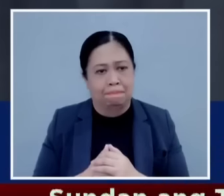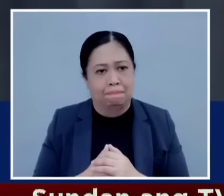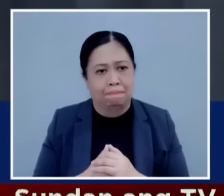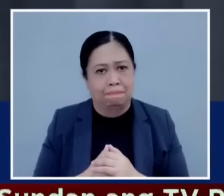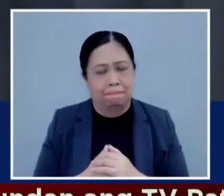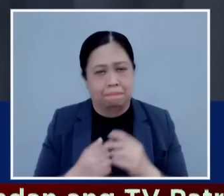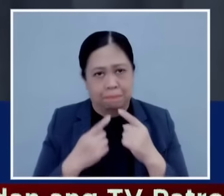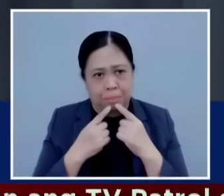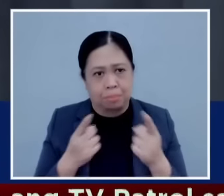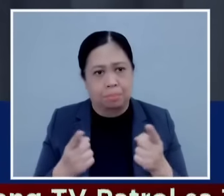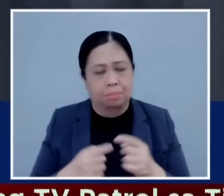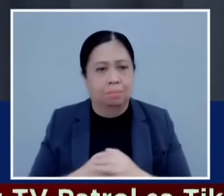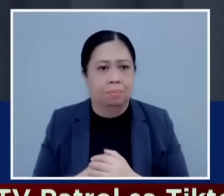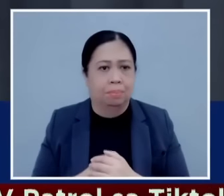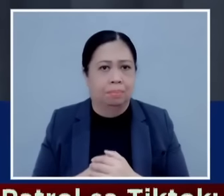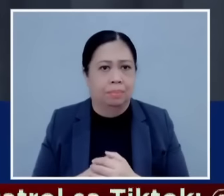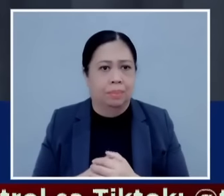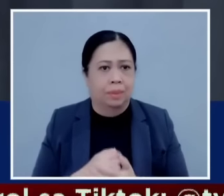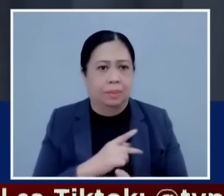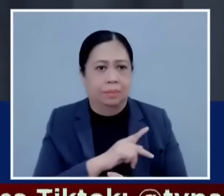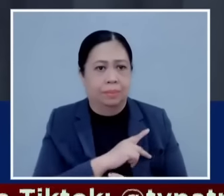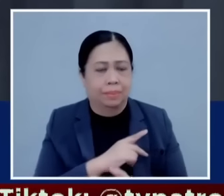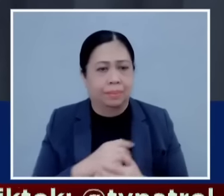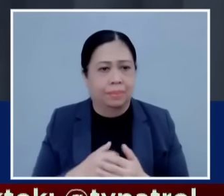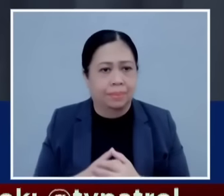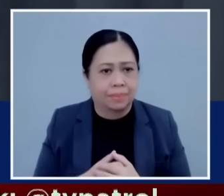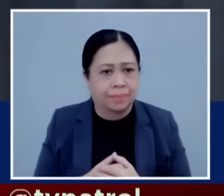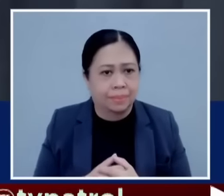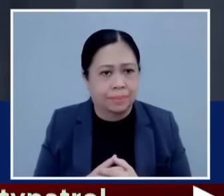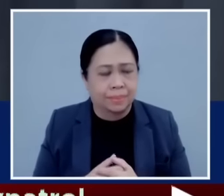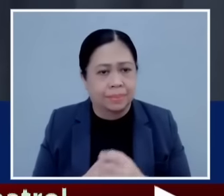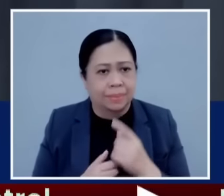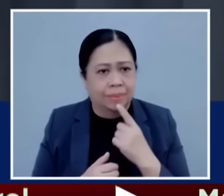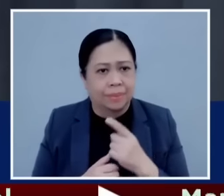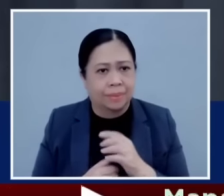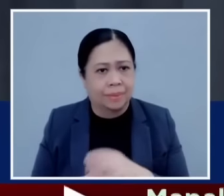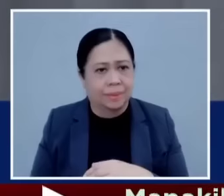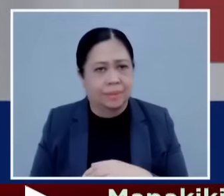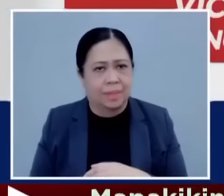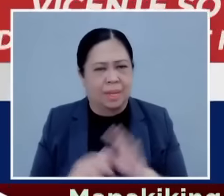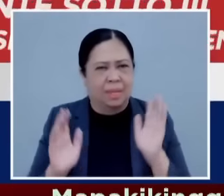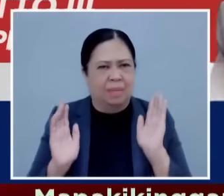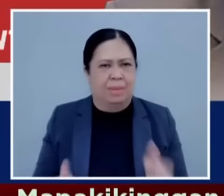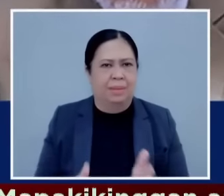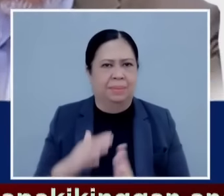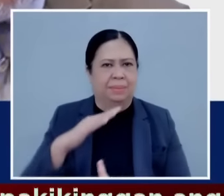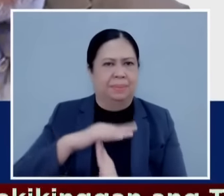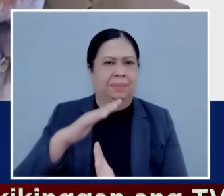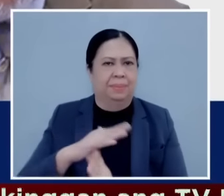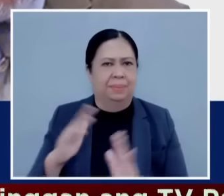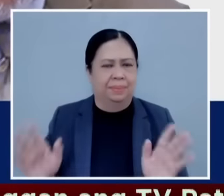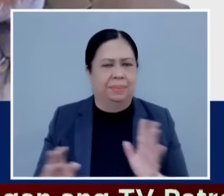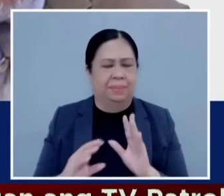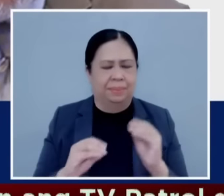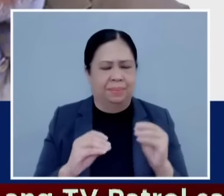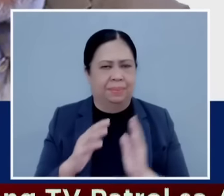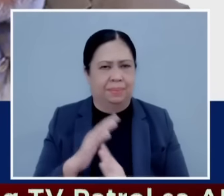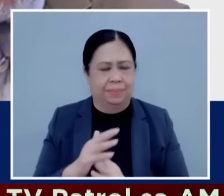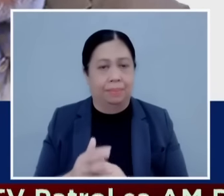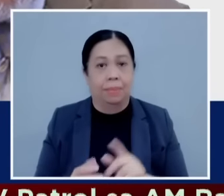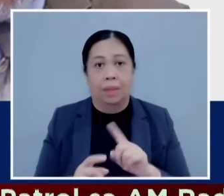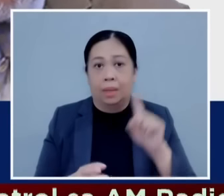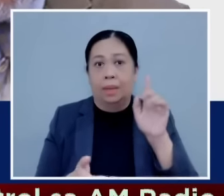declared personally, may sispire. Sabi ko, sispire na ako, tama na. Naniniwala naman si na dating